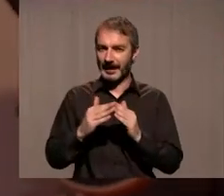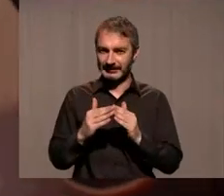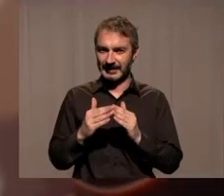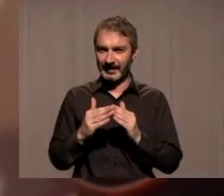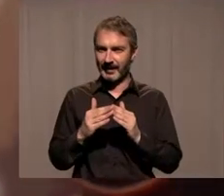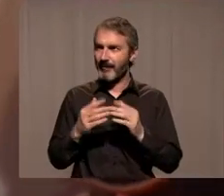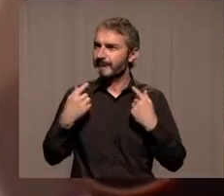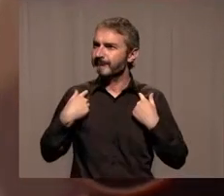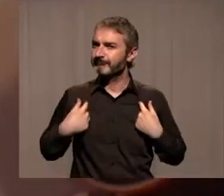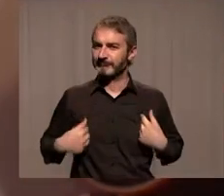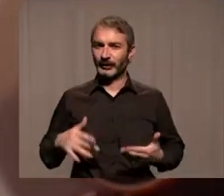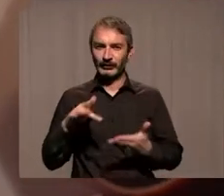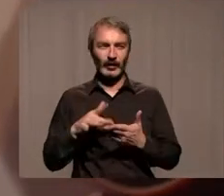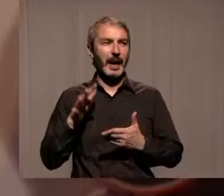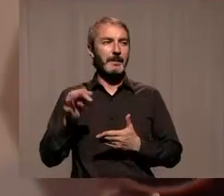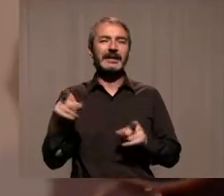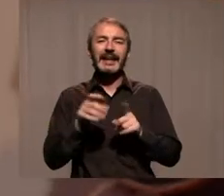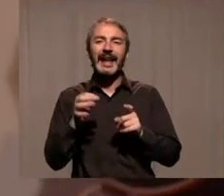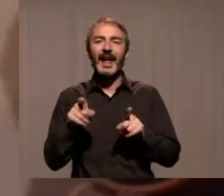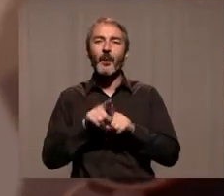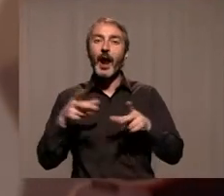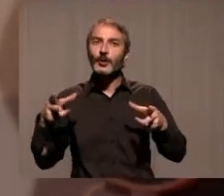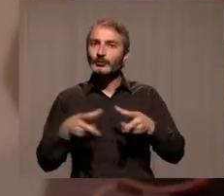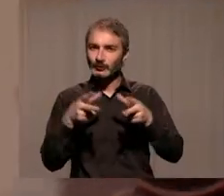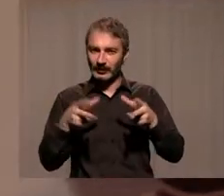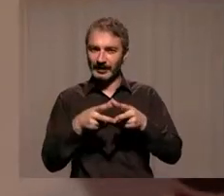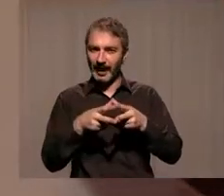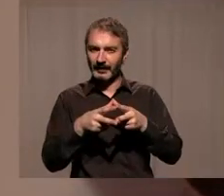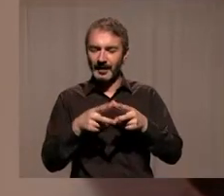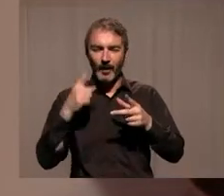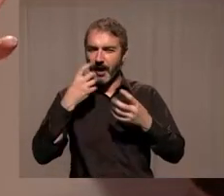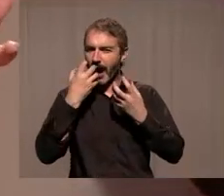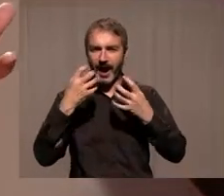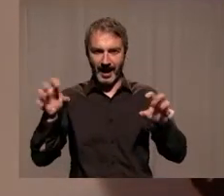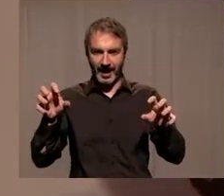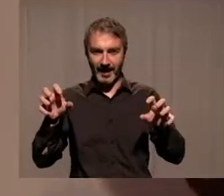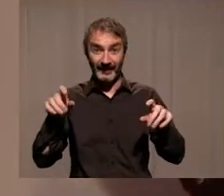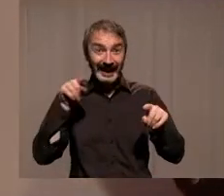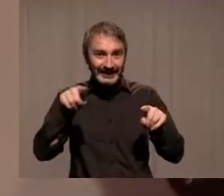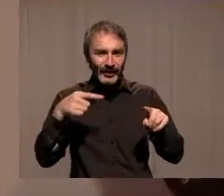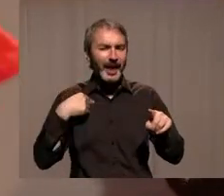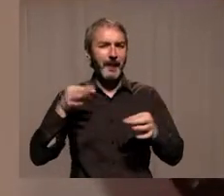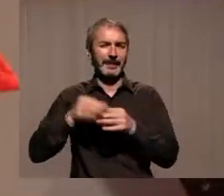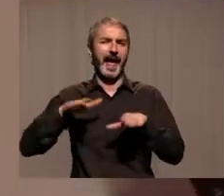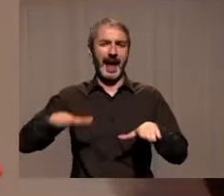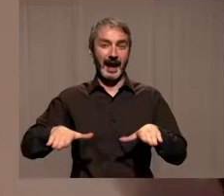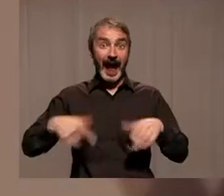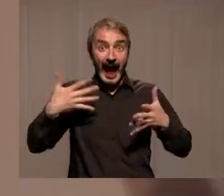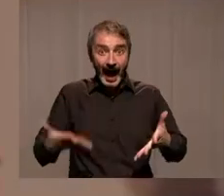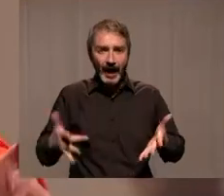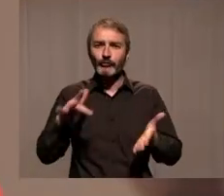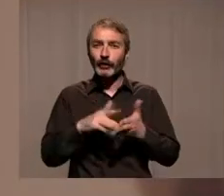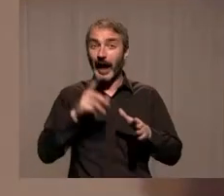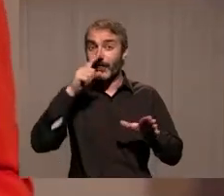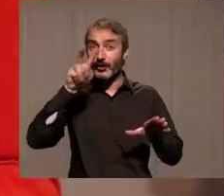i van notar també que la societat cruixia. I això, i ells eren molt més petits que ara. Però ara, el 2020,